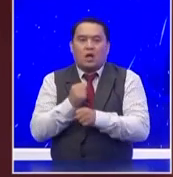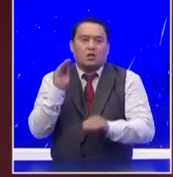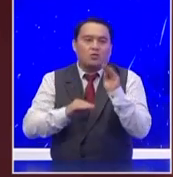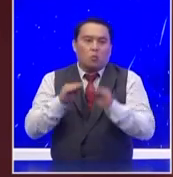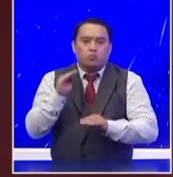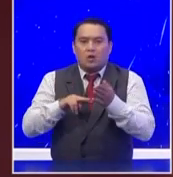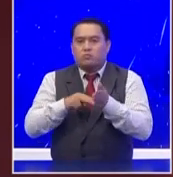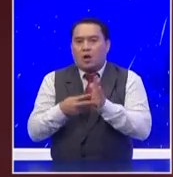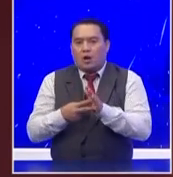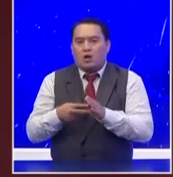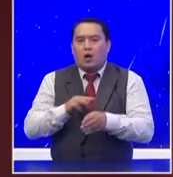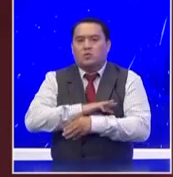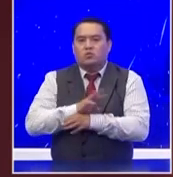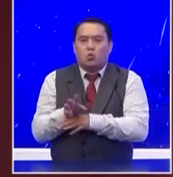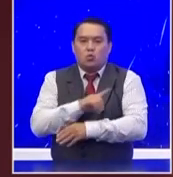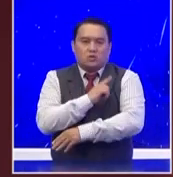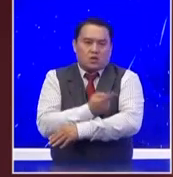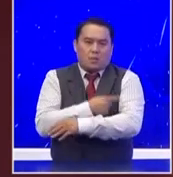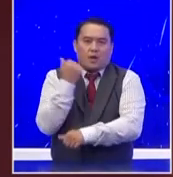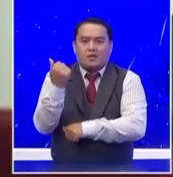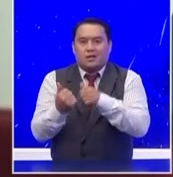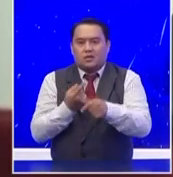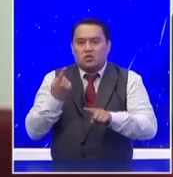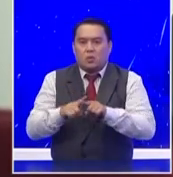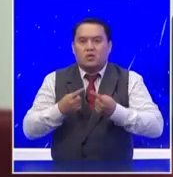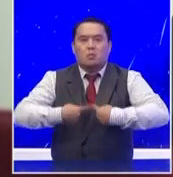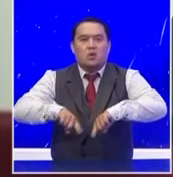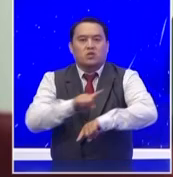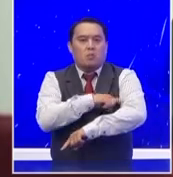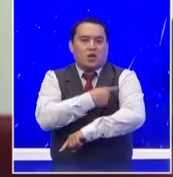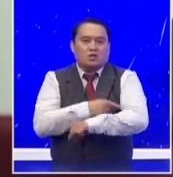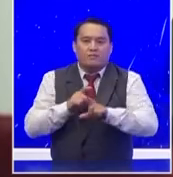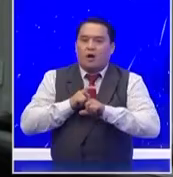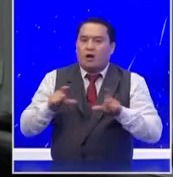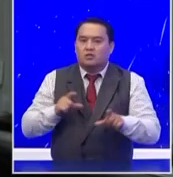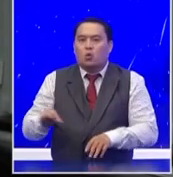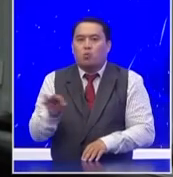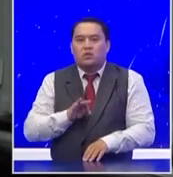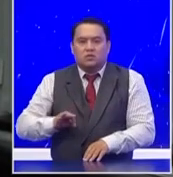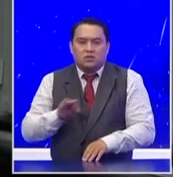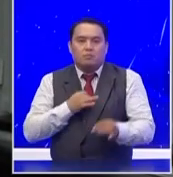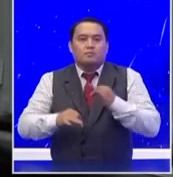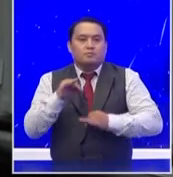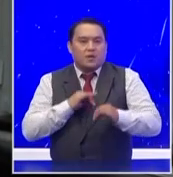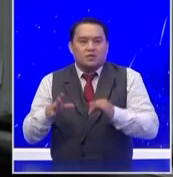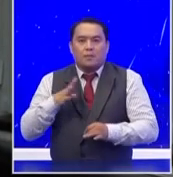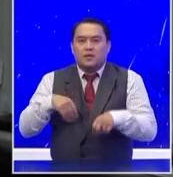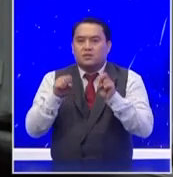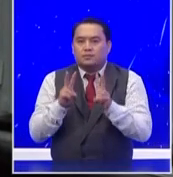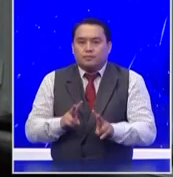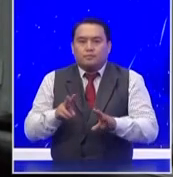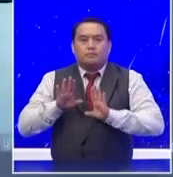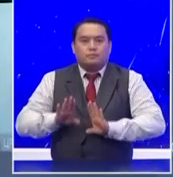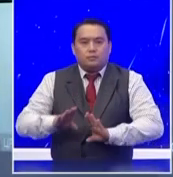разрабатывается комплексный план по оснащению и усилению материально-технической базы медицинских организаций области. В ходе беседы со